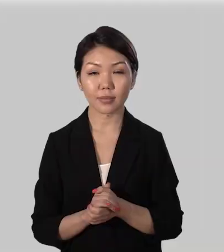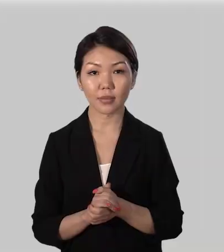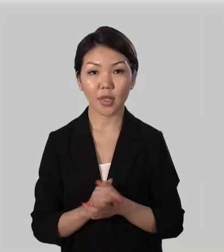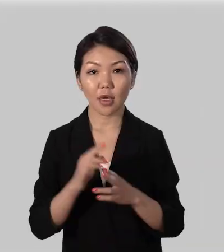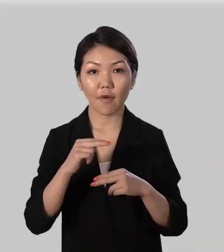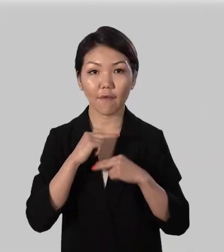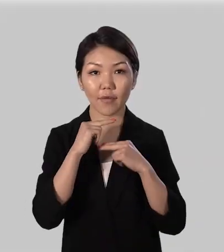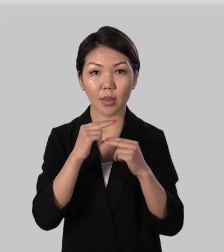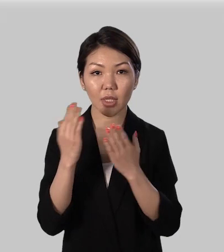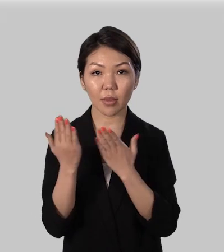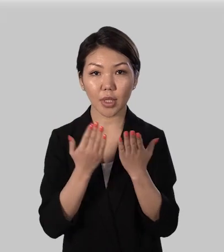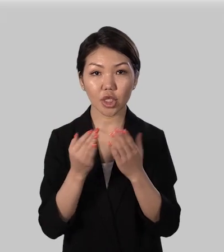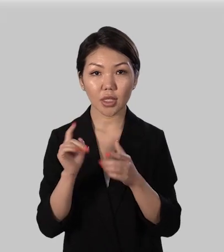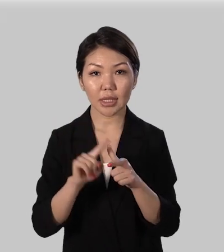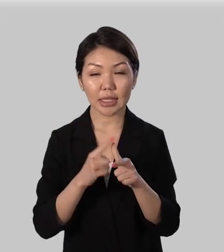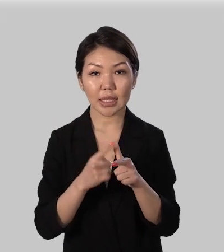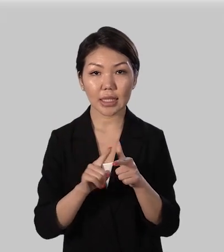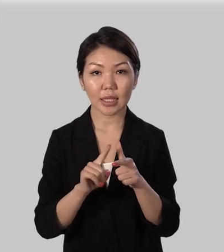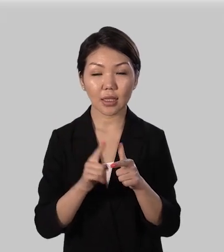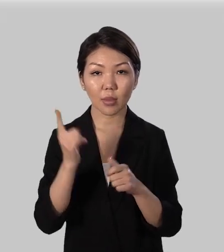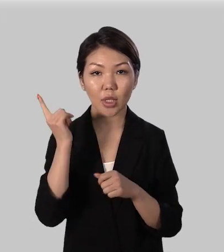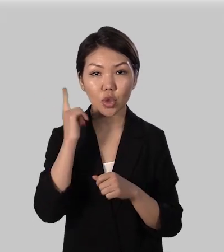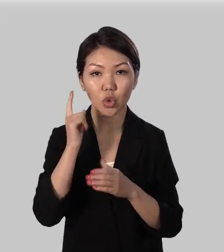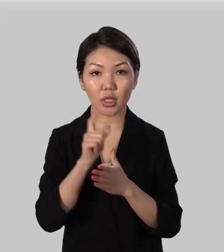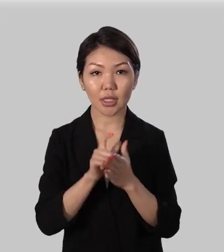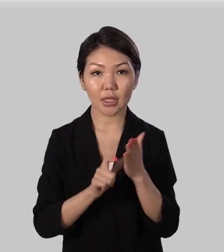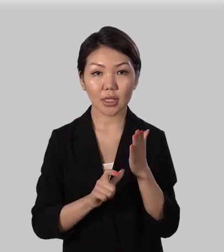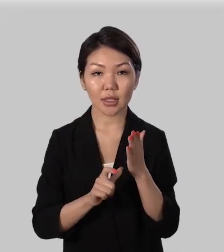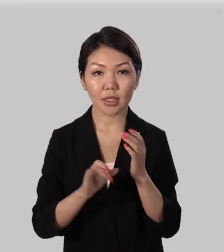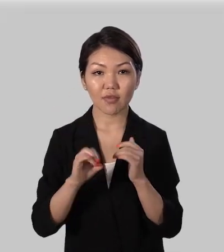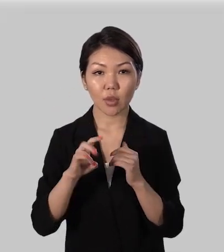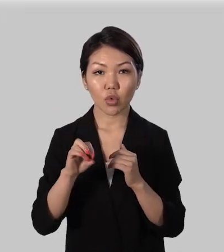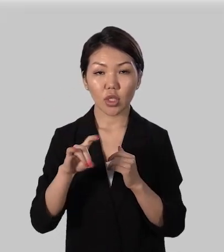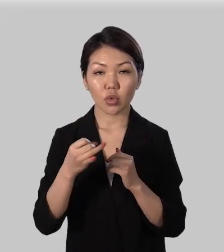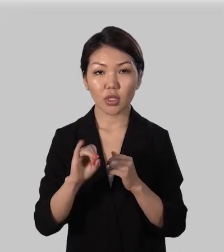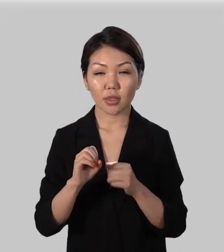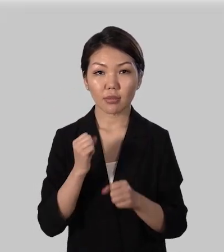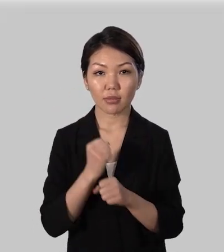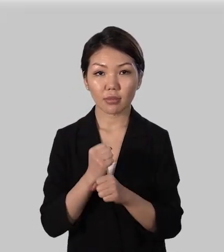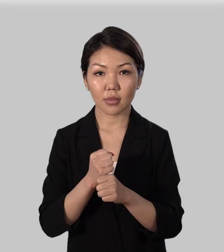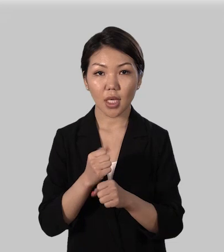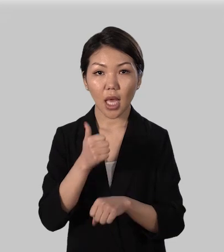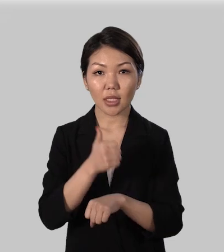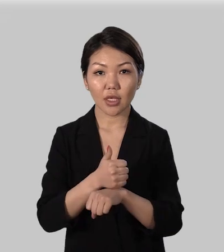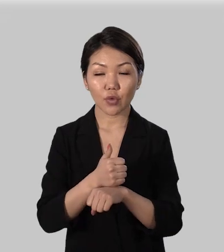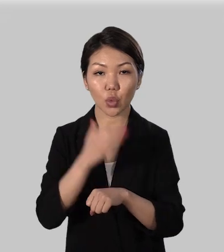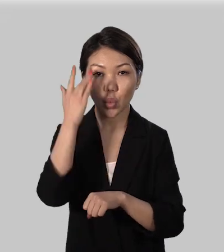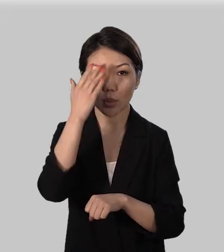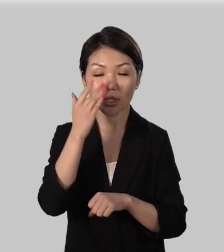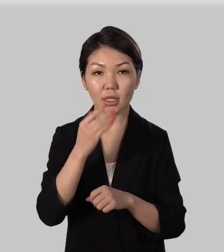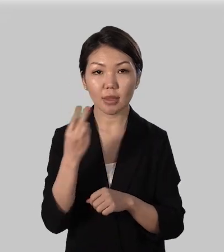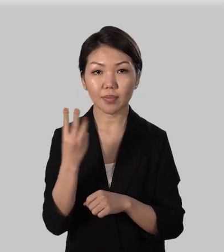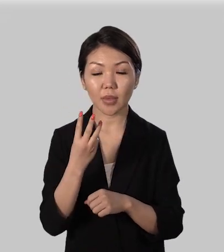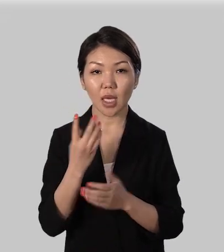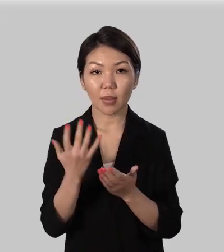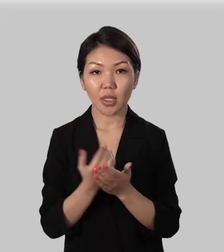внимательно прочитайте или прослушайте текст сформулируйте основную мысль определите